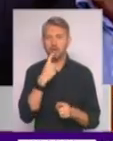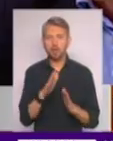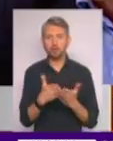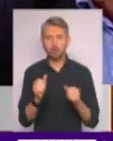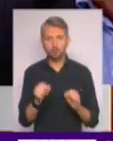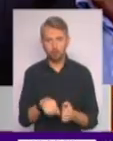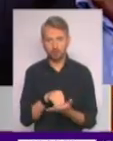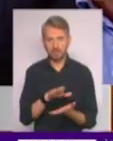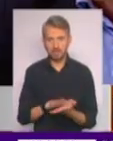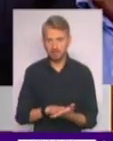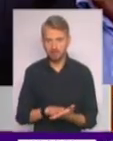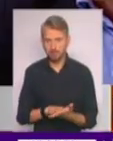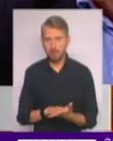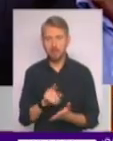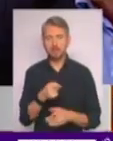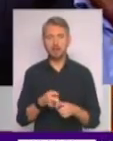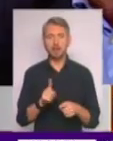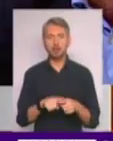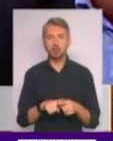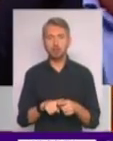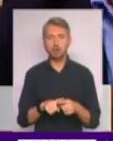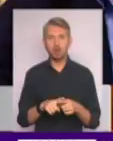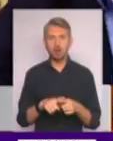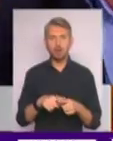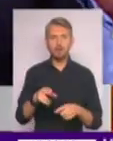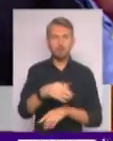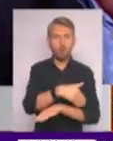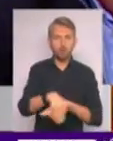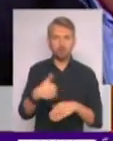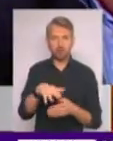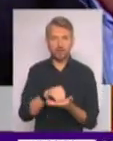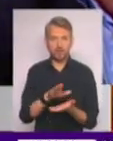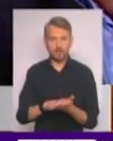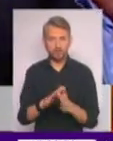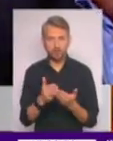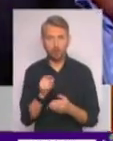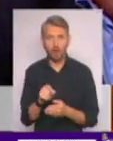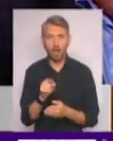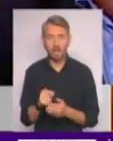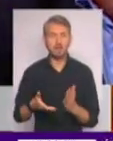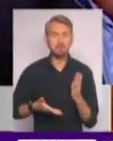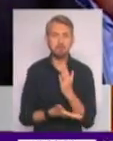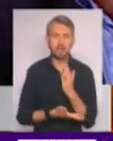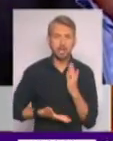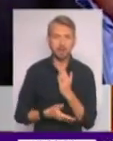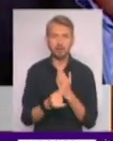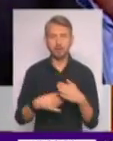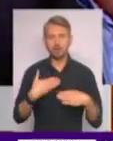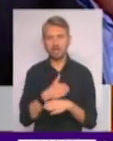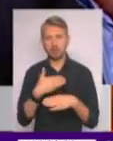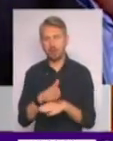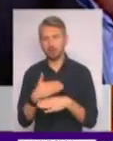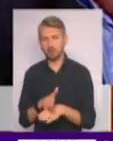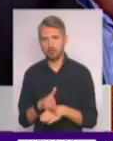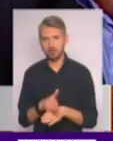можно заносить. Те, которые снаружи по улице, позаносили в книгу. А эти пилят и на щепки дробят.